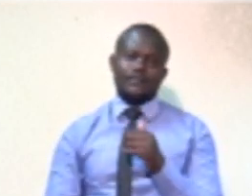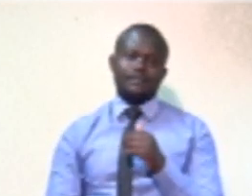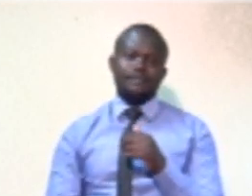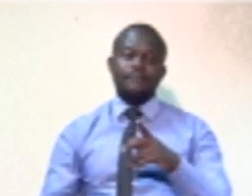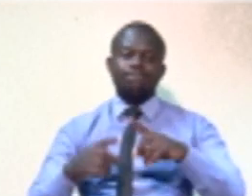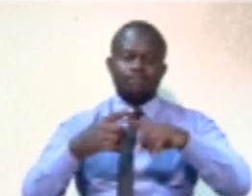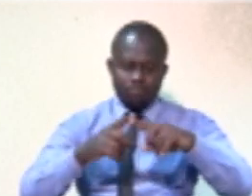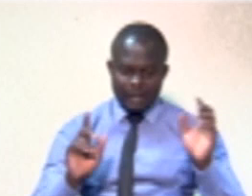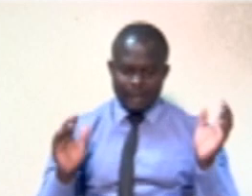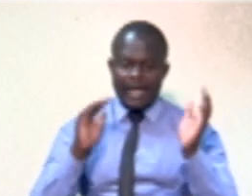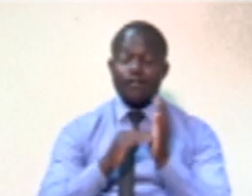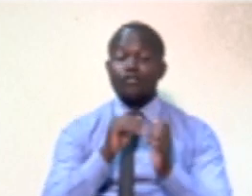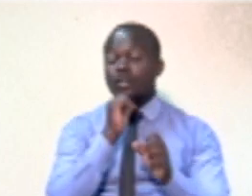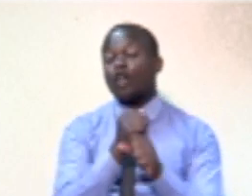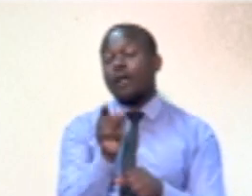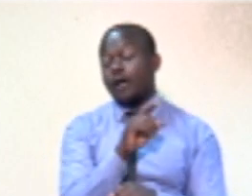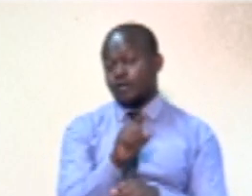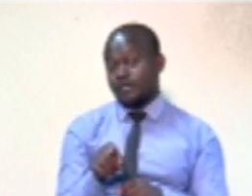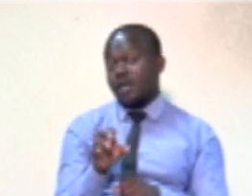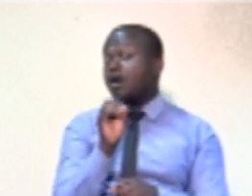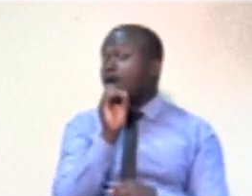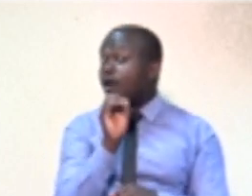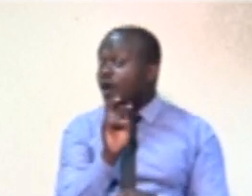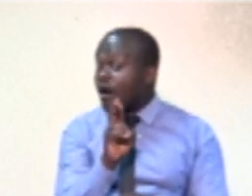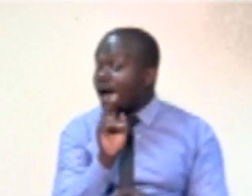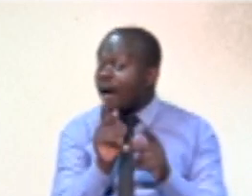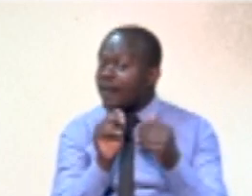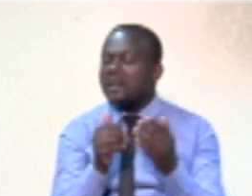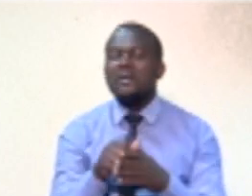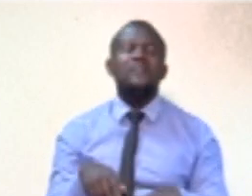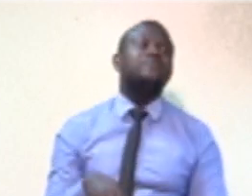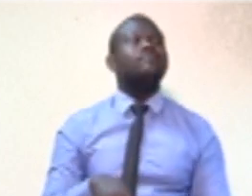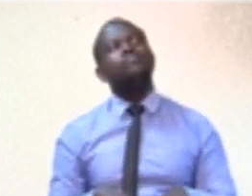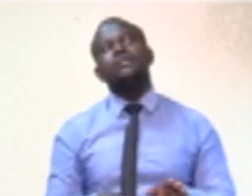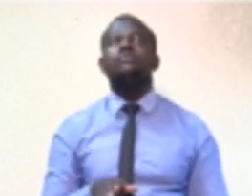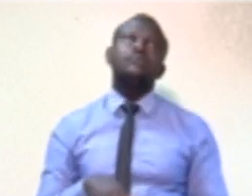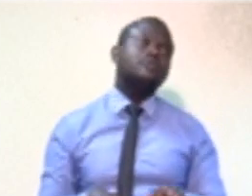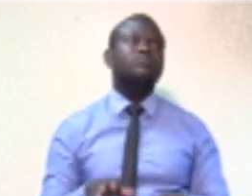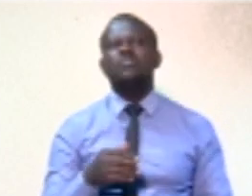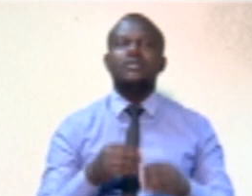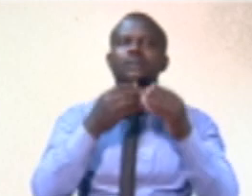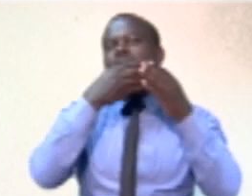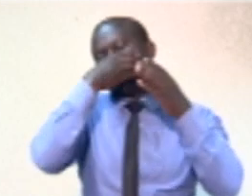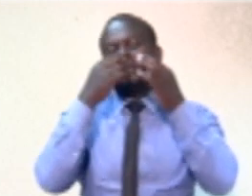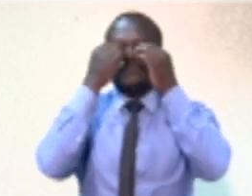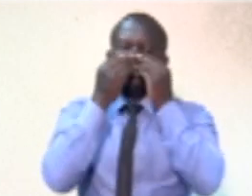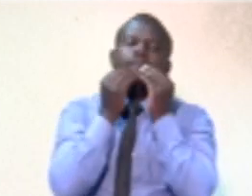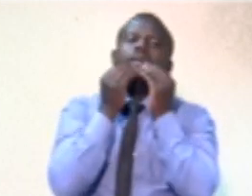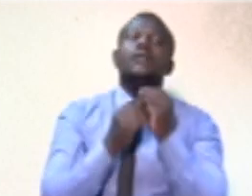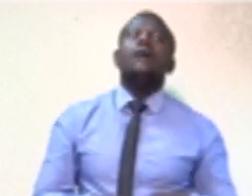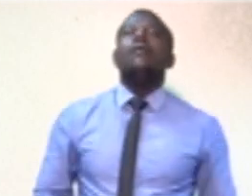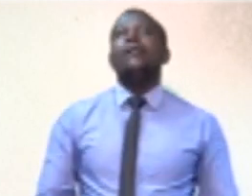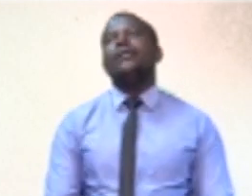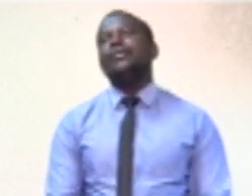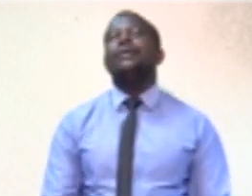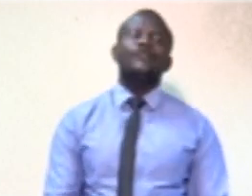ariko noneho utaba wanabihanirwa cyangwa abantu nyine baba bagenda mu muhanda bagifatirwa kwambara agapfukamunwa nabi cyangwa utari